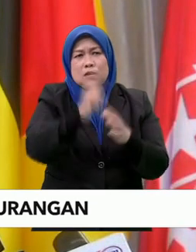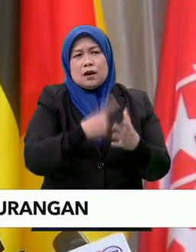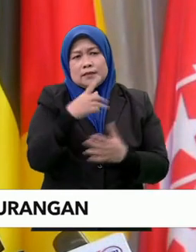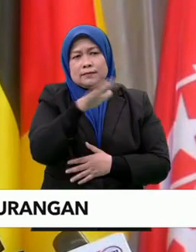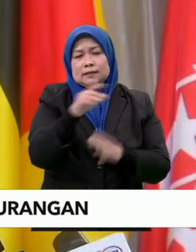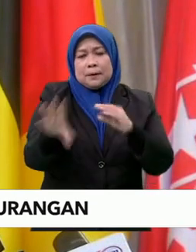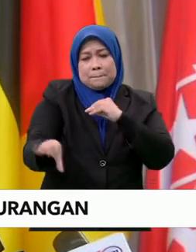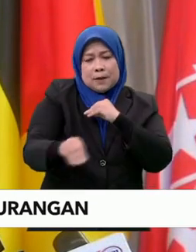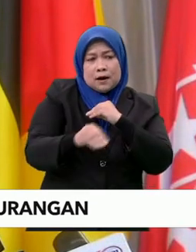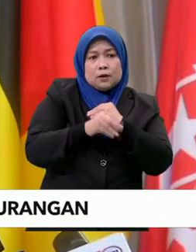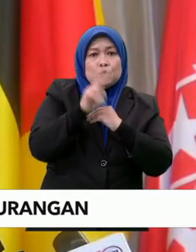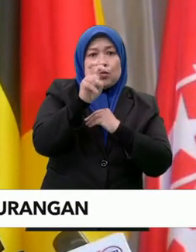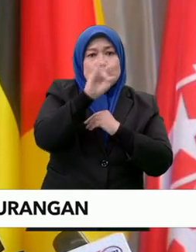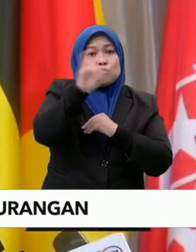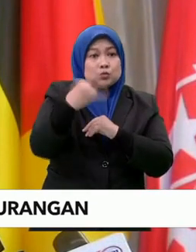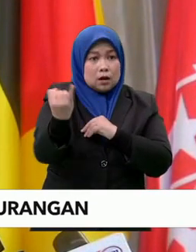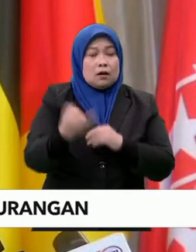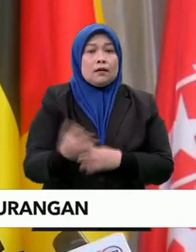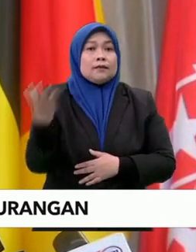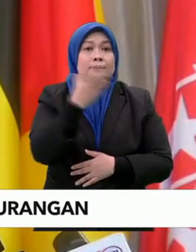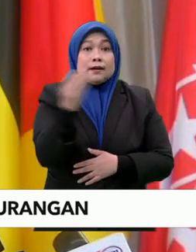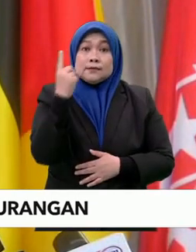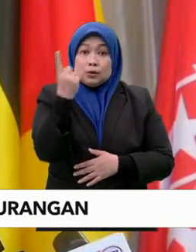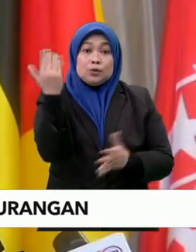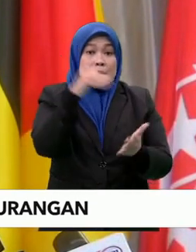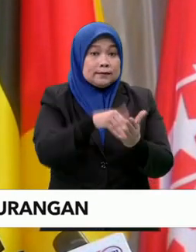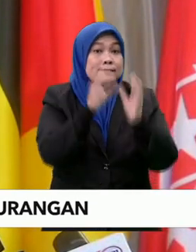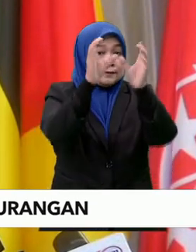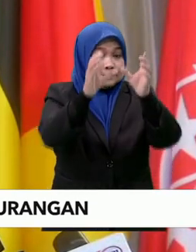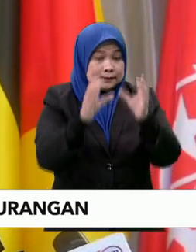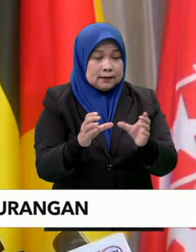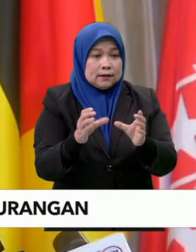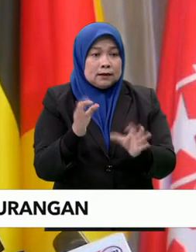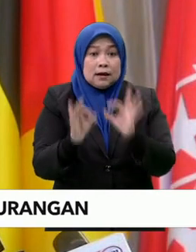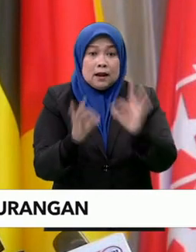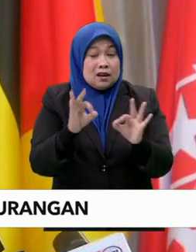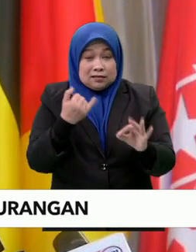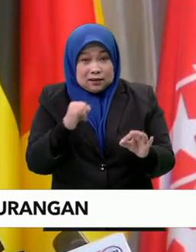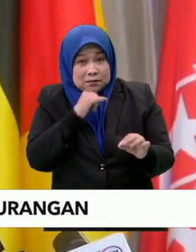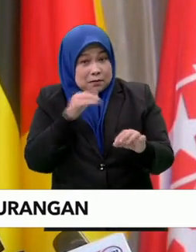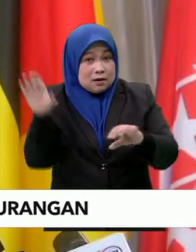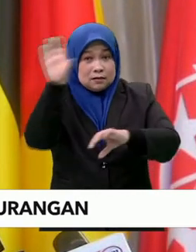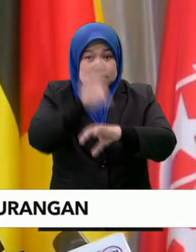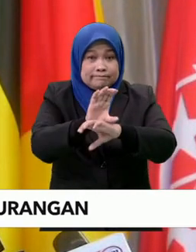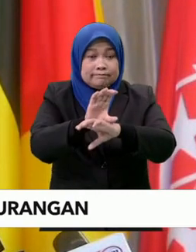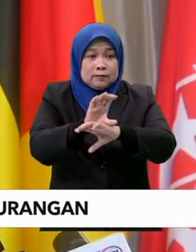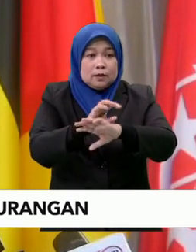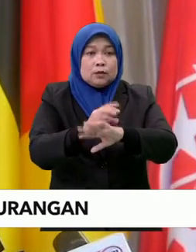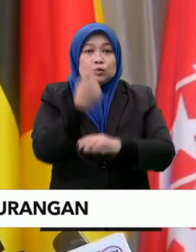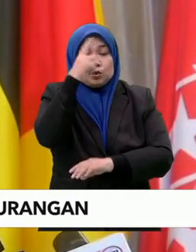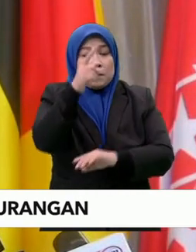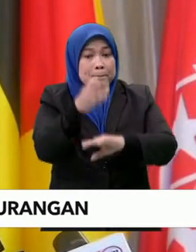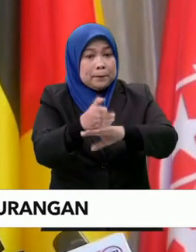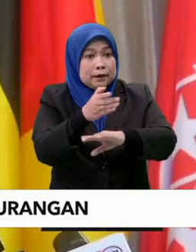tambahan 20 juta dan satu lagi option Yaelah kalau tidak ditambah subsidi ialah untuk